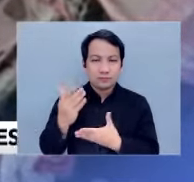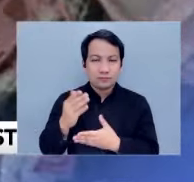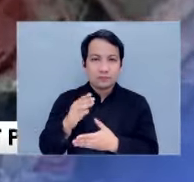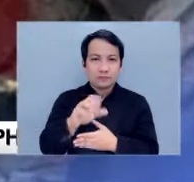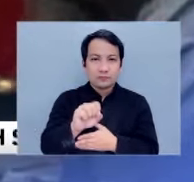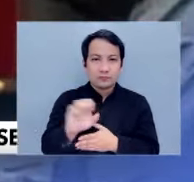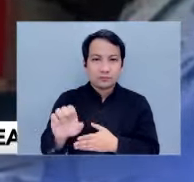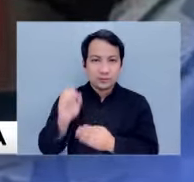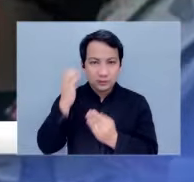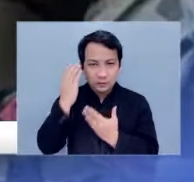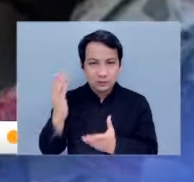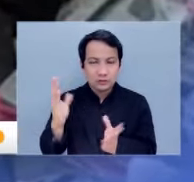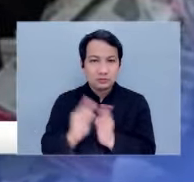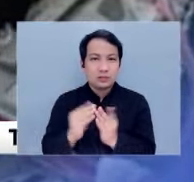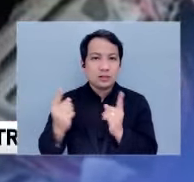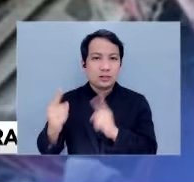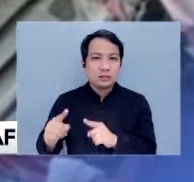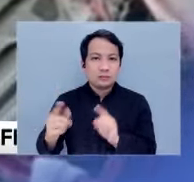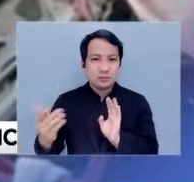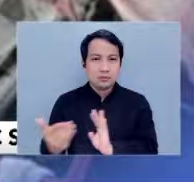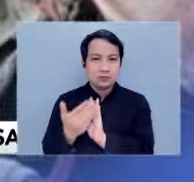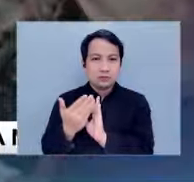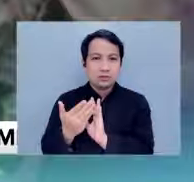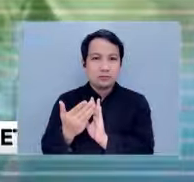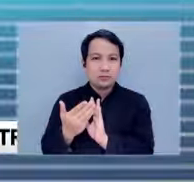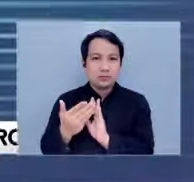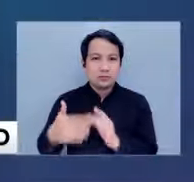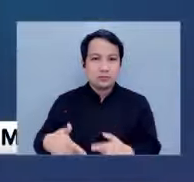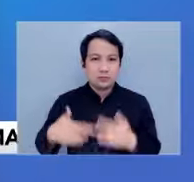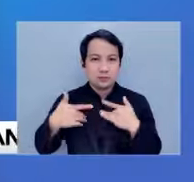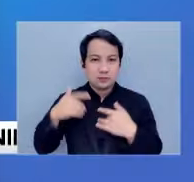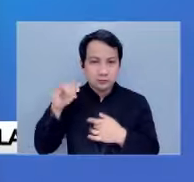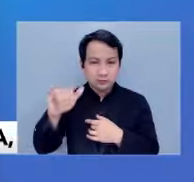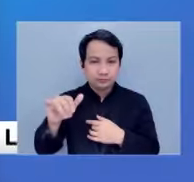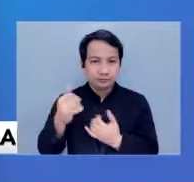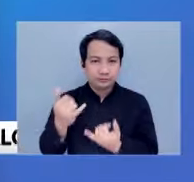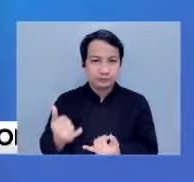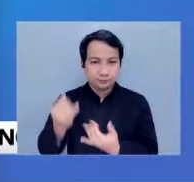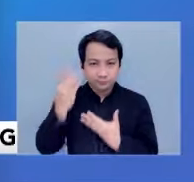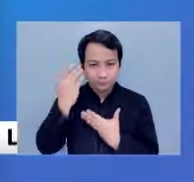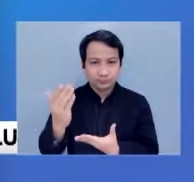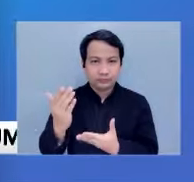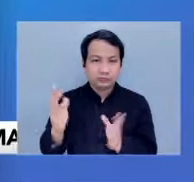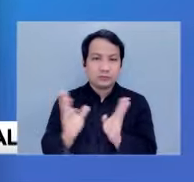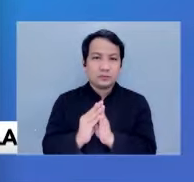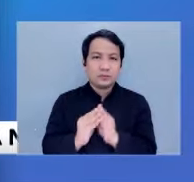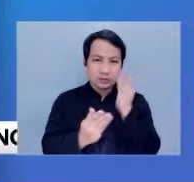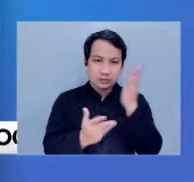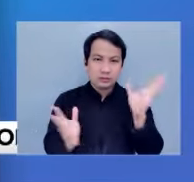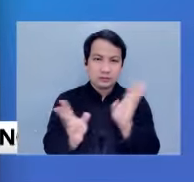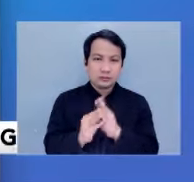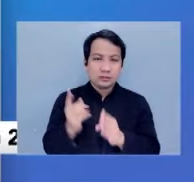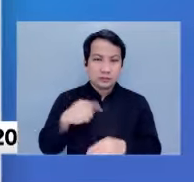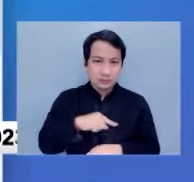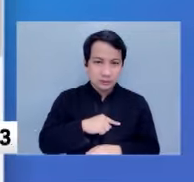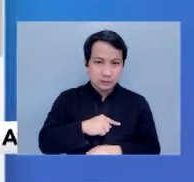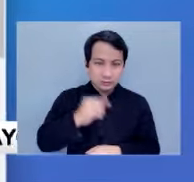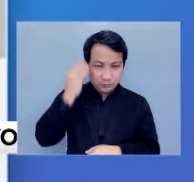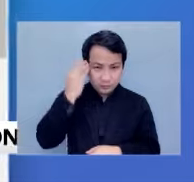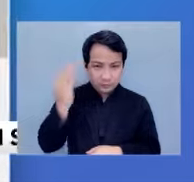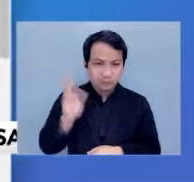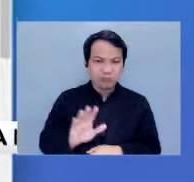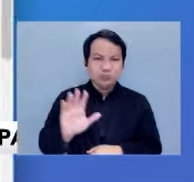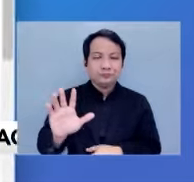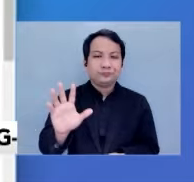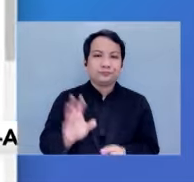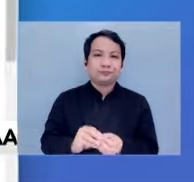at posibleng harapin ang life imprisonment. Sa ngayon, nangangalap naman ng pondo ang mga malalapit na kaibigan ng